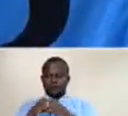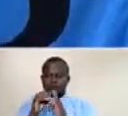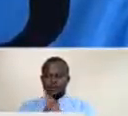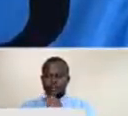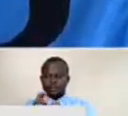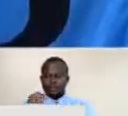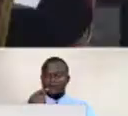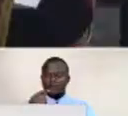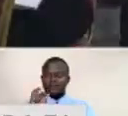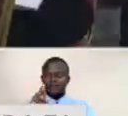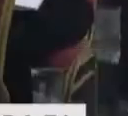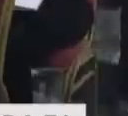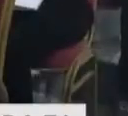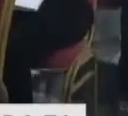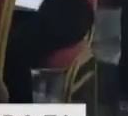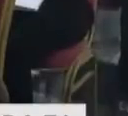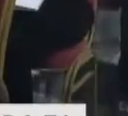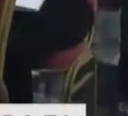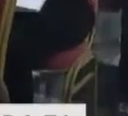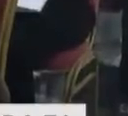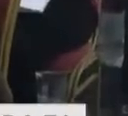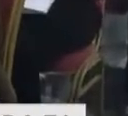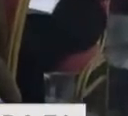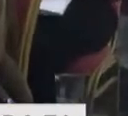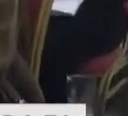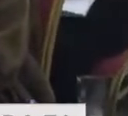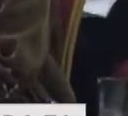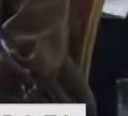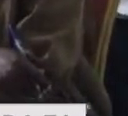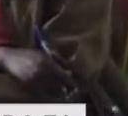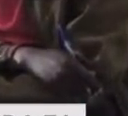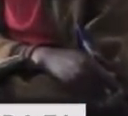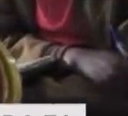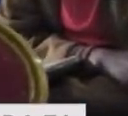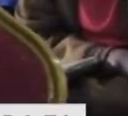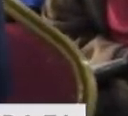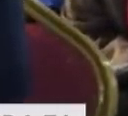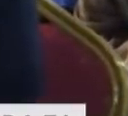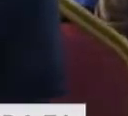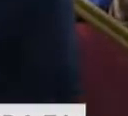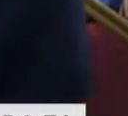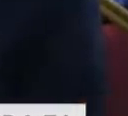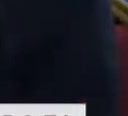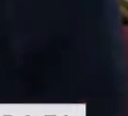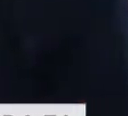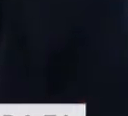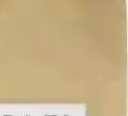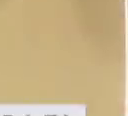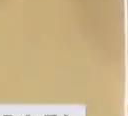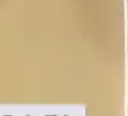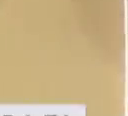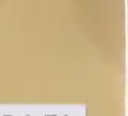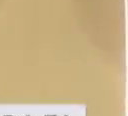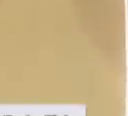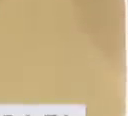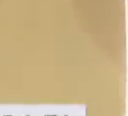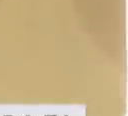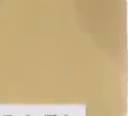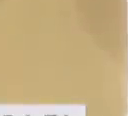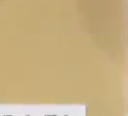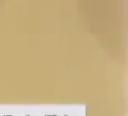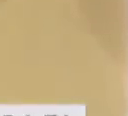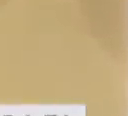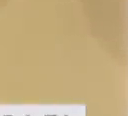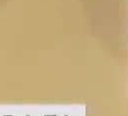ka Nyagatare hibukijwe ko mu rwego rwo kwihutisha iterambere ry'uyu muryango mu bikorwa bitandukanye ukora harimo no gukemura ibibazo bikigaragazwa cyane